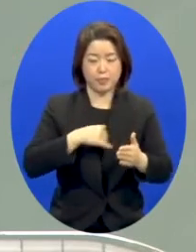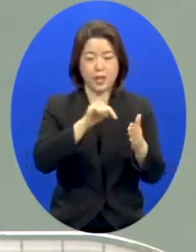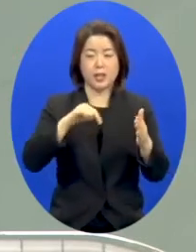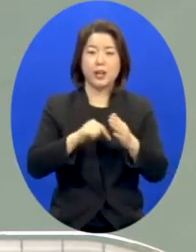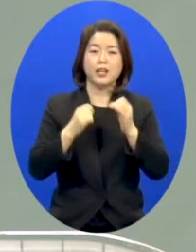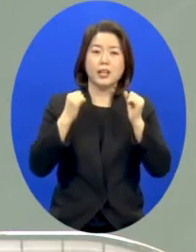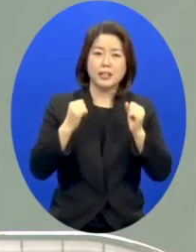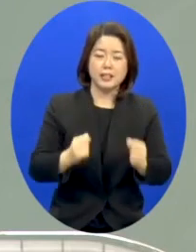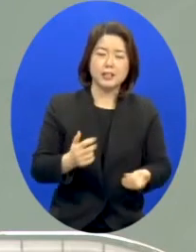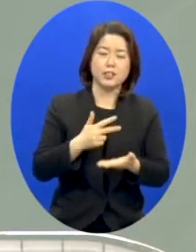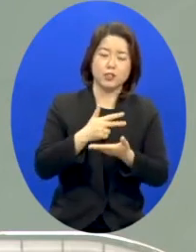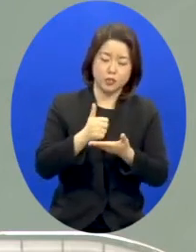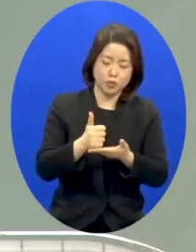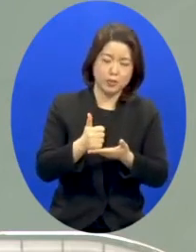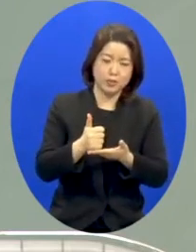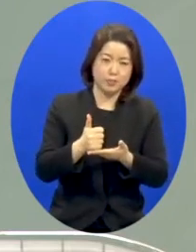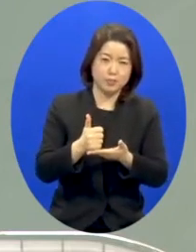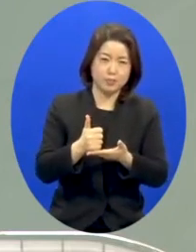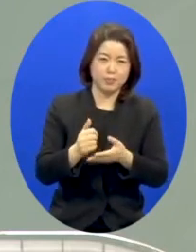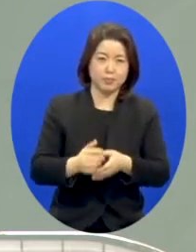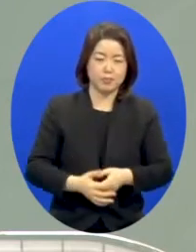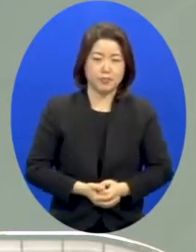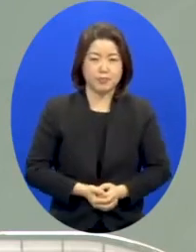계신 주님이 셨어요